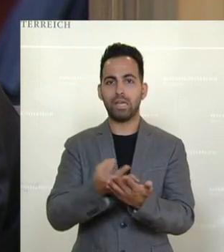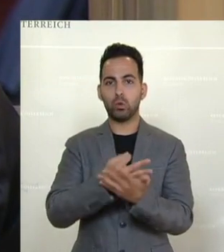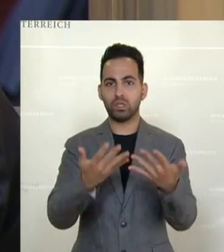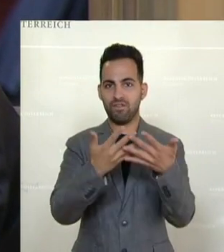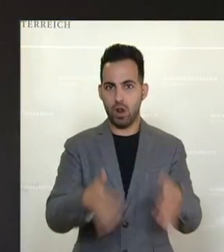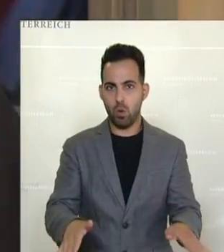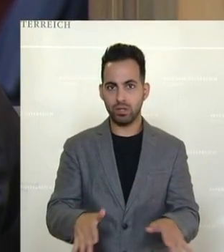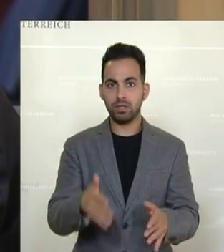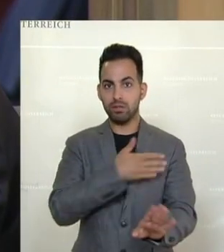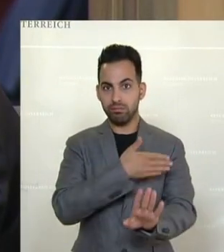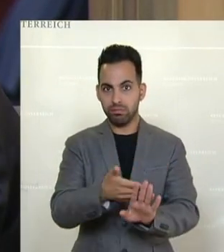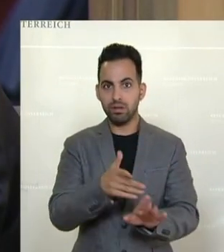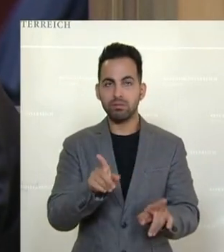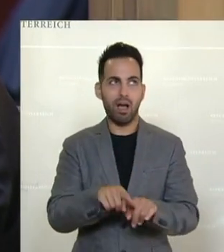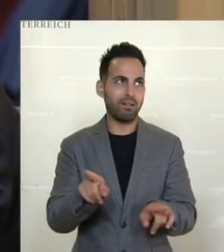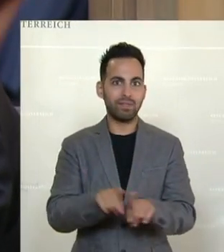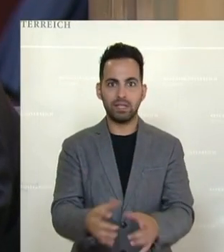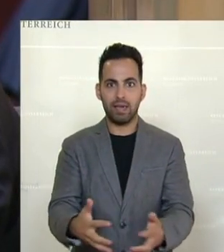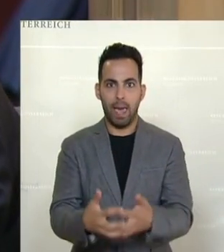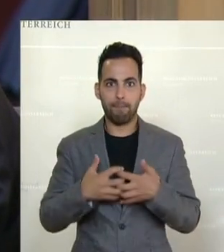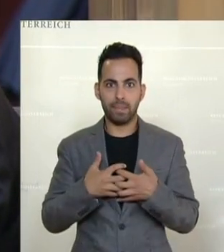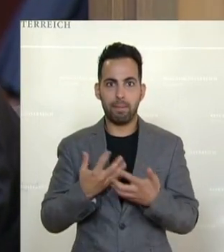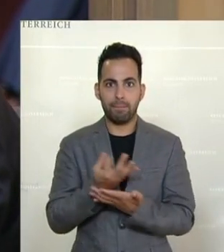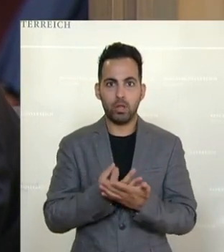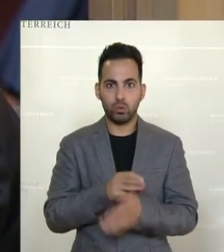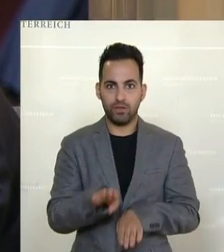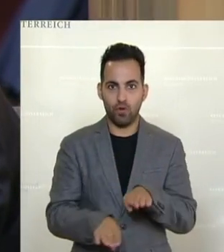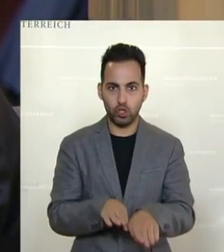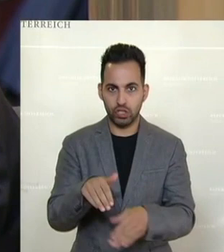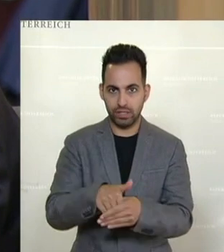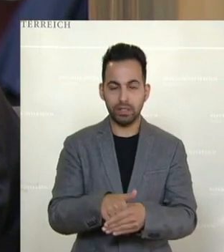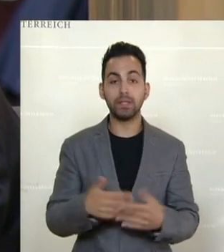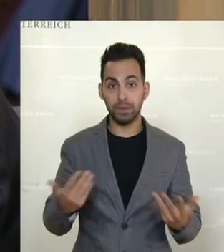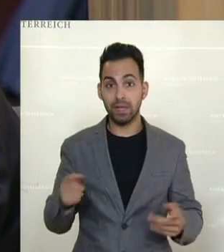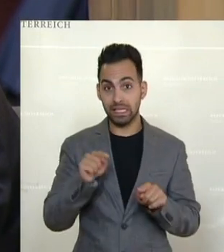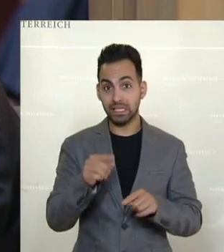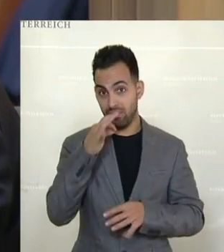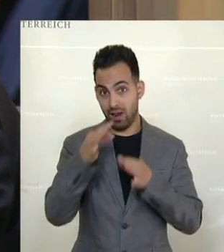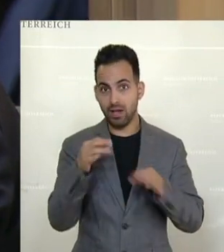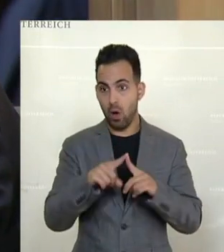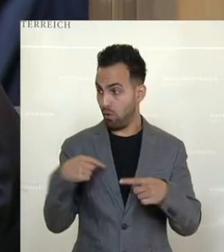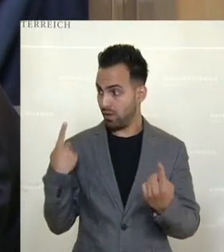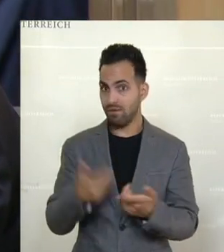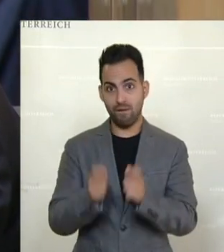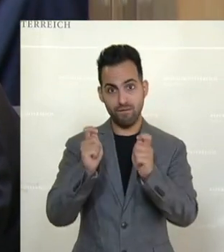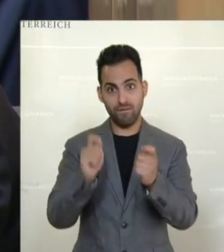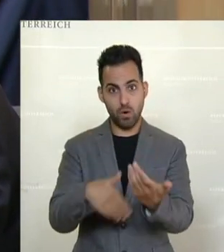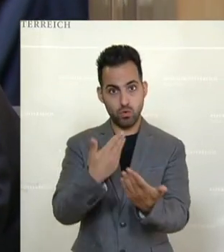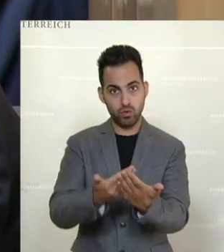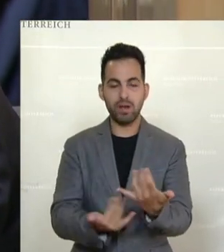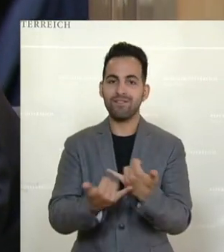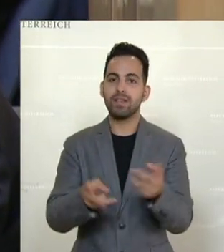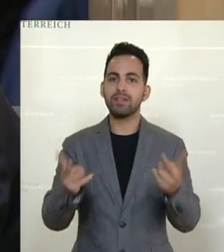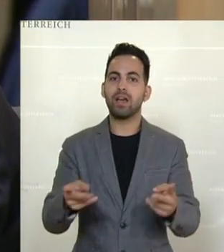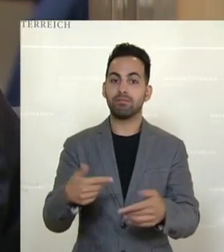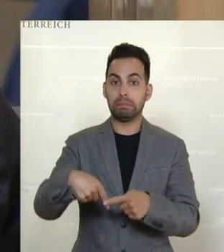der verloren gegangenen oder der gehemmten Bildungsfortschritte. Auch hier haben wir Vorschläge gemacht, wie man